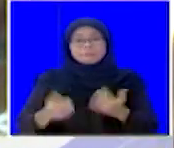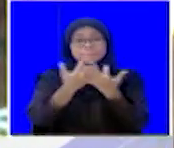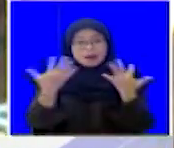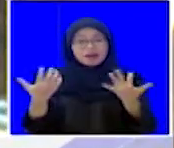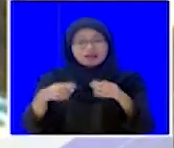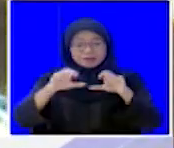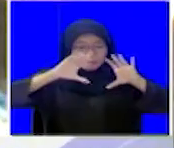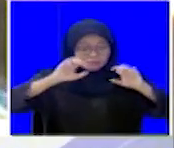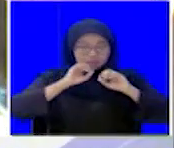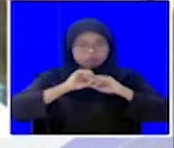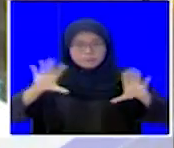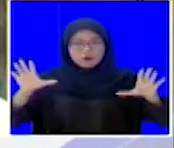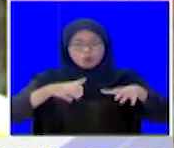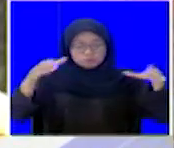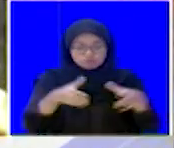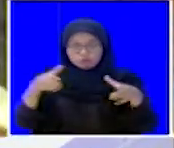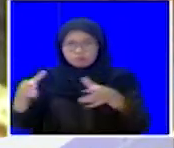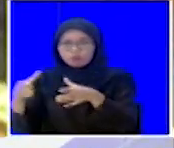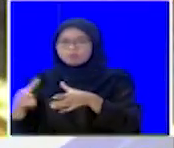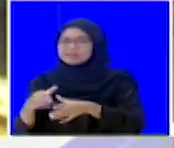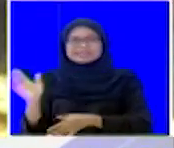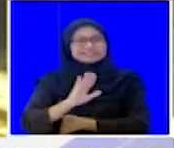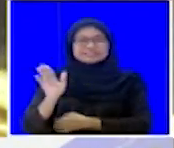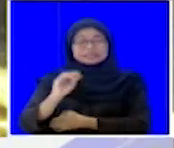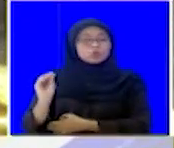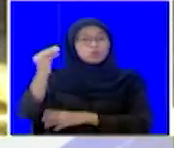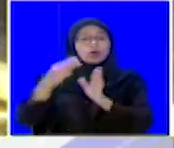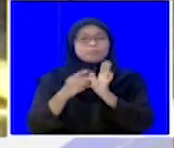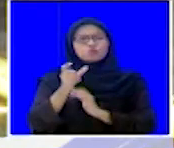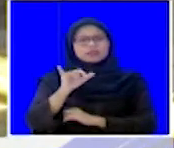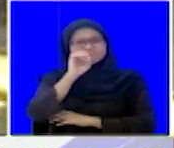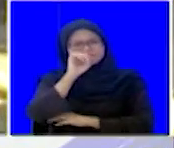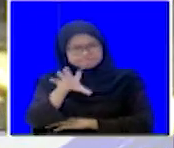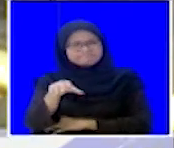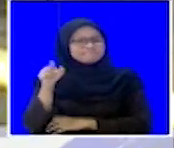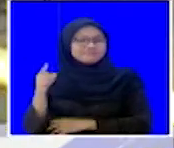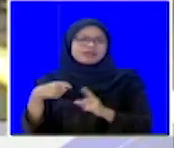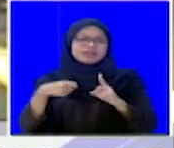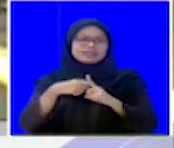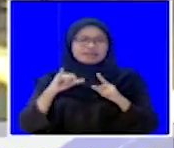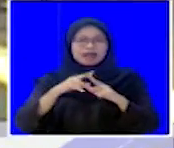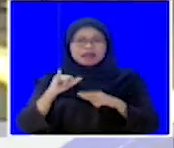agar tidak berkumpul di hari raya. Berikut keterangan Ketua MUI Bidang Fatwa Kiai Haji Asrorun Niam.